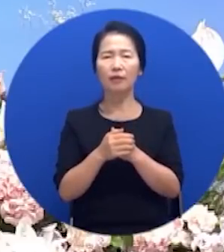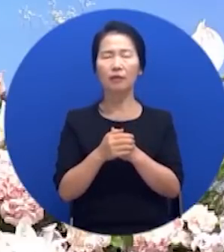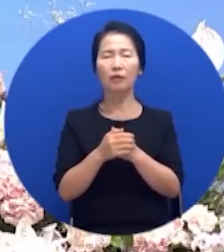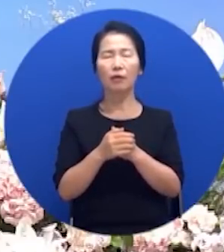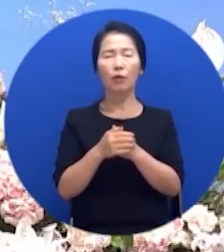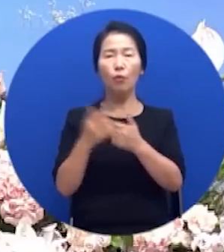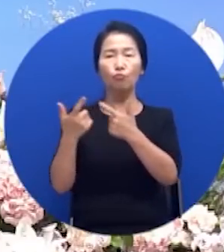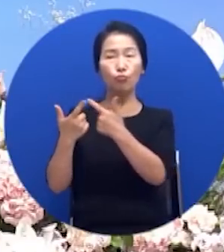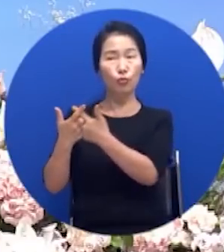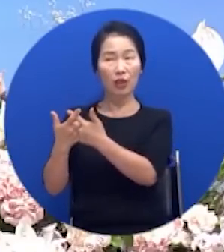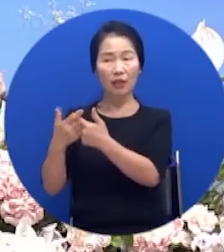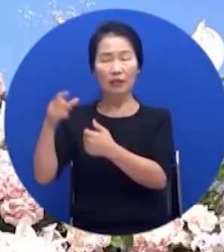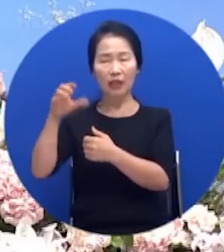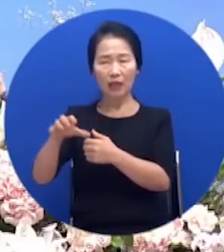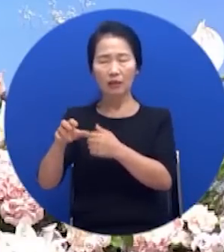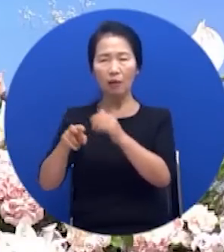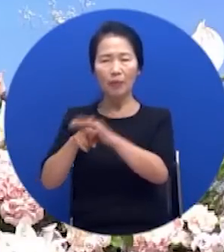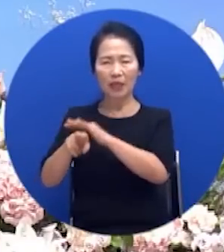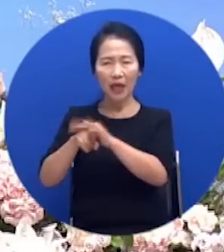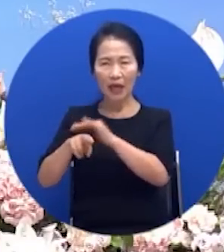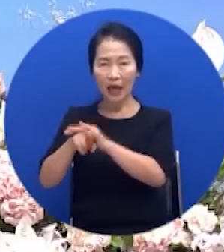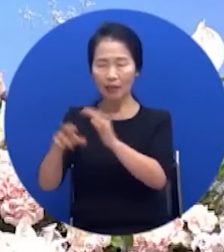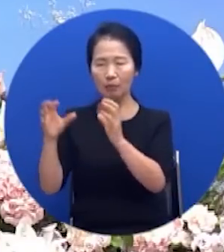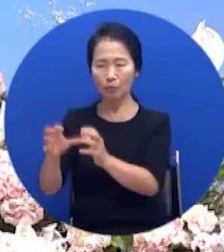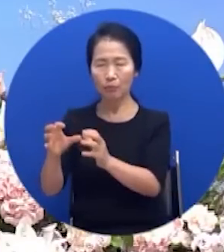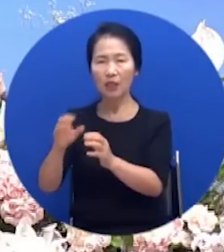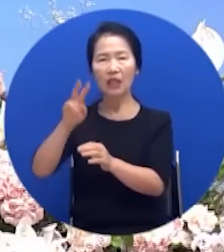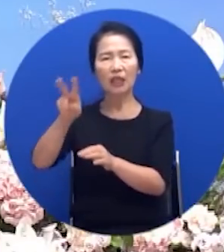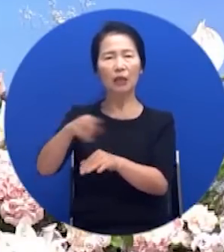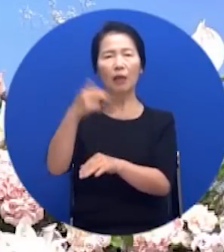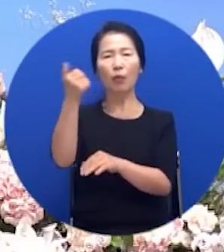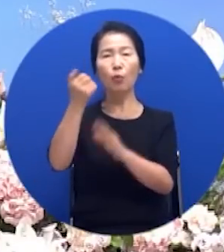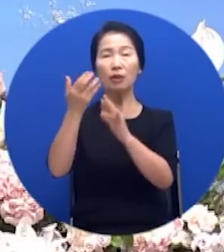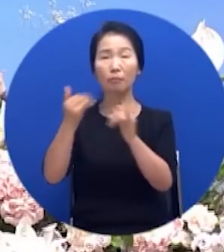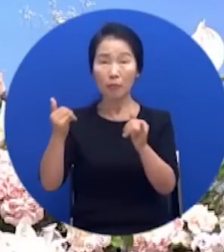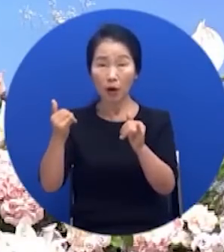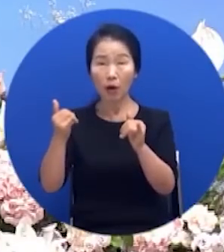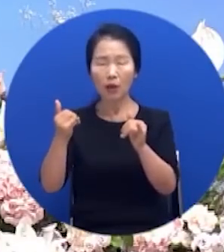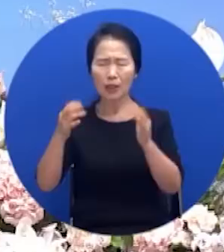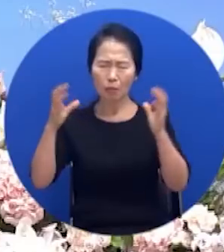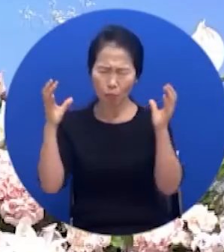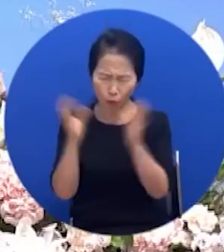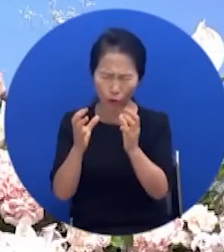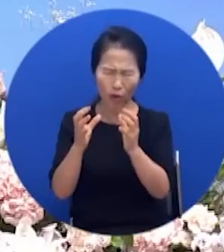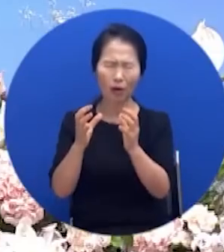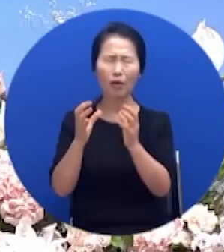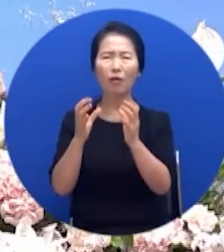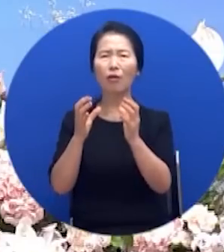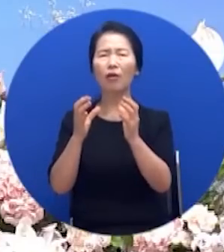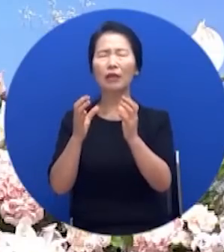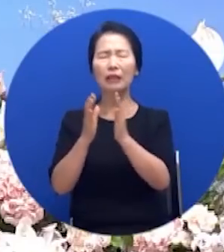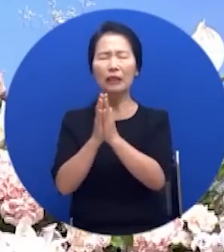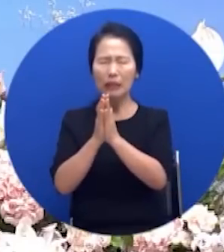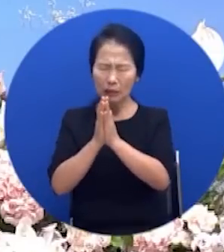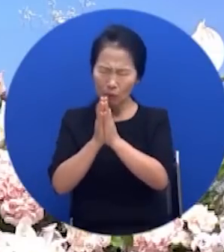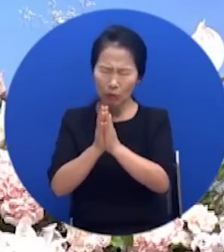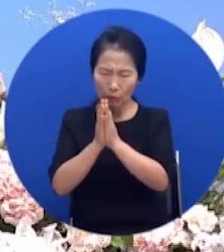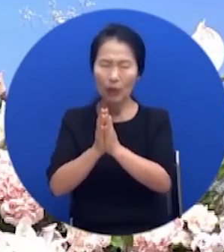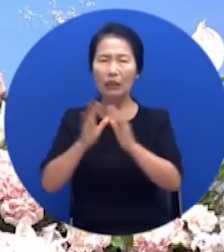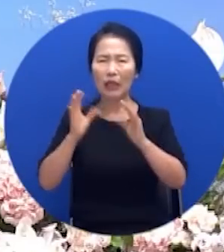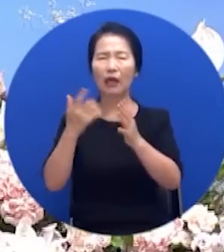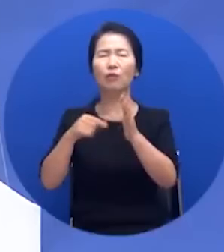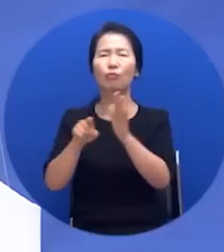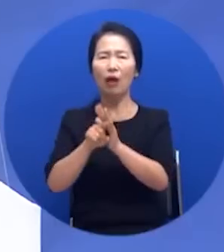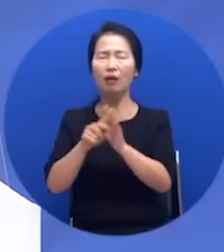부산에서 피난 중이던 250명의 목회자들이 숙식하면서 기도했어요. 나라를 위하여 구국 기도를 했던